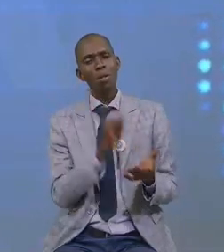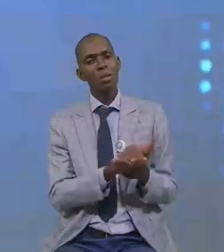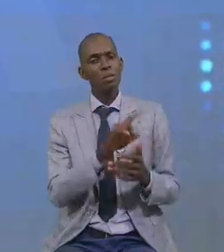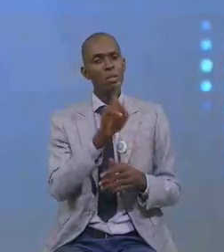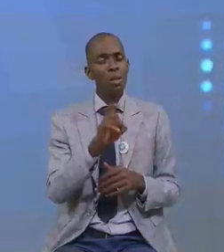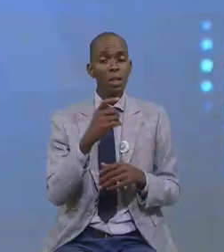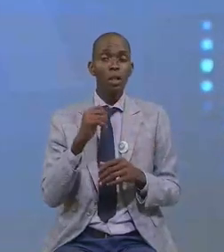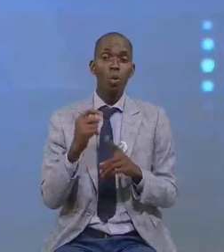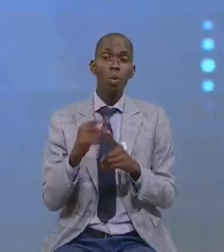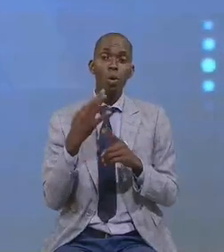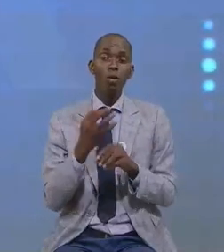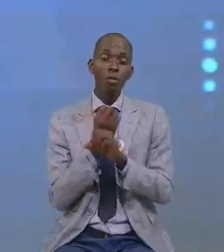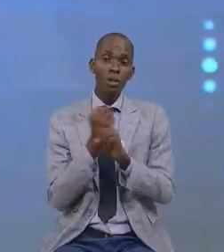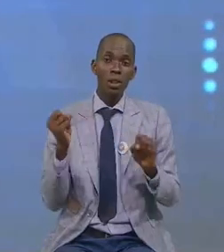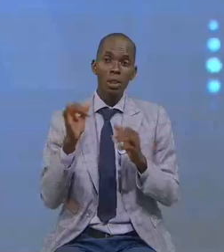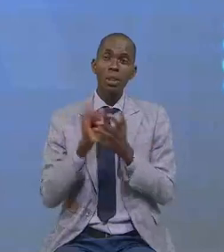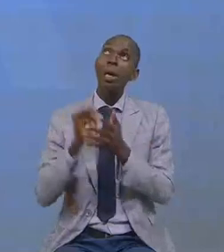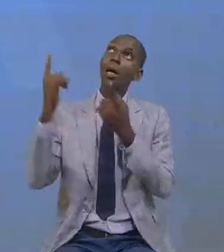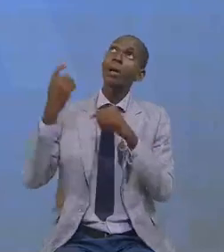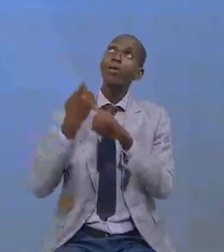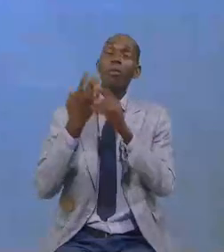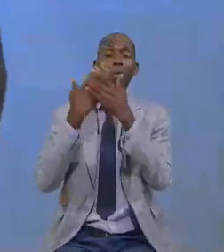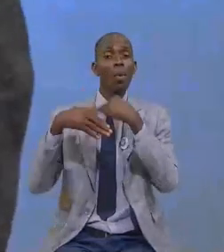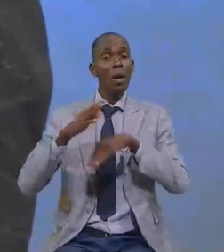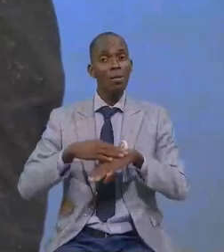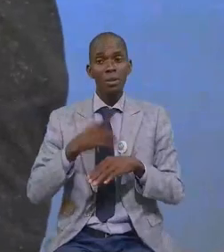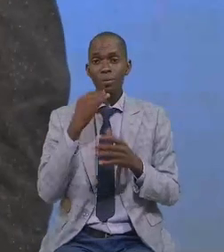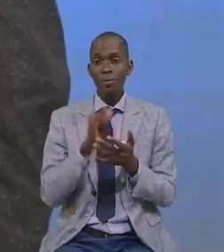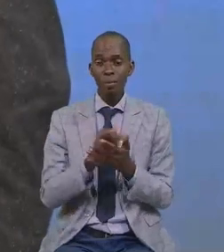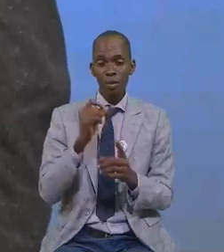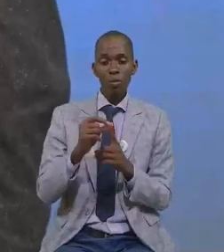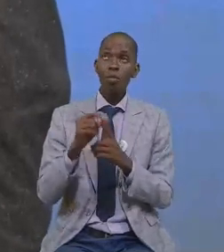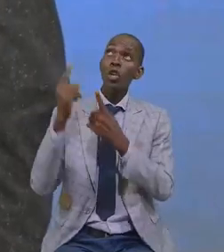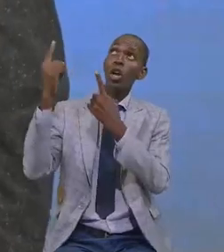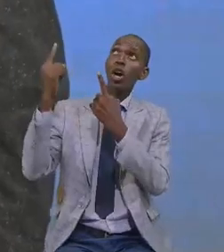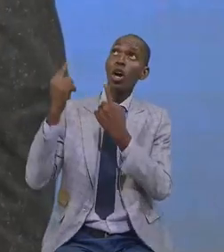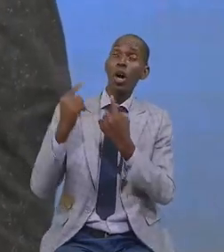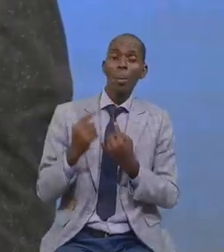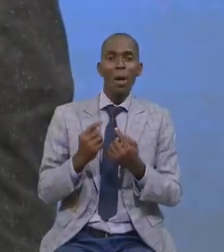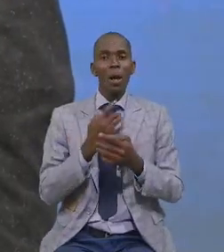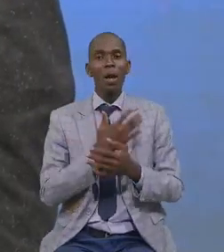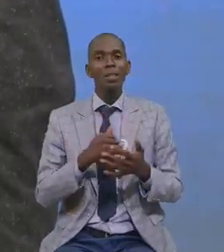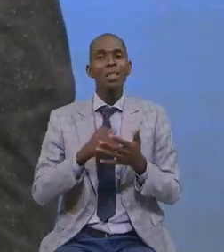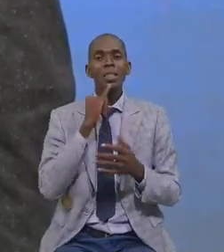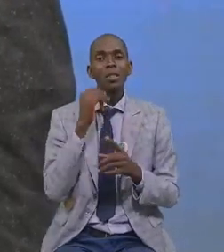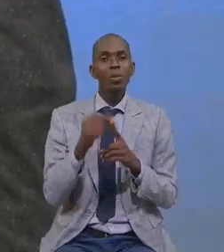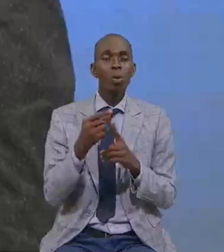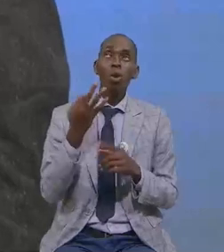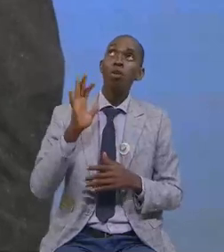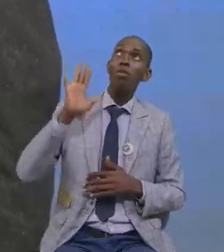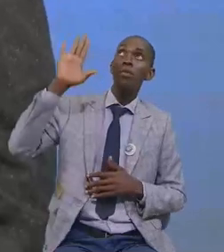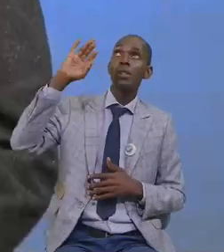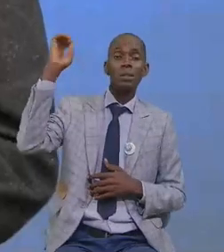salut qui provient du ciel. Et dit que cette parole vient et c'est la parole de sa grâce. C'est